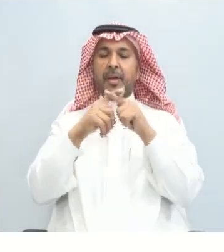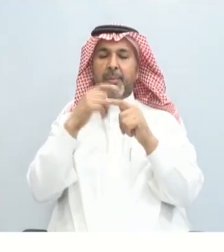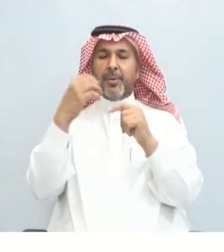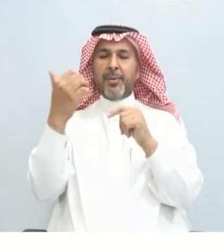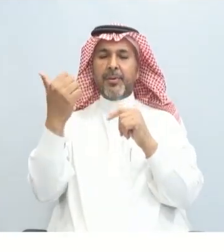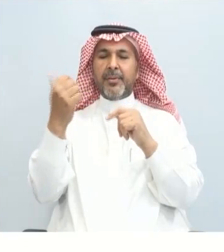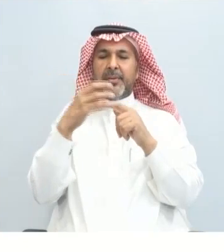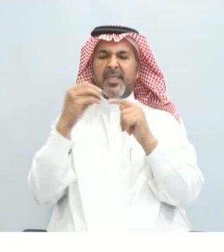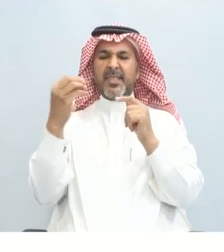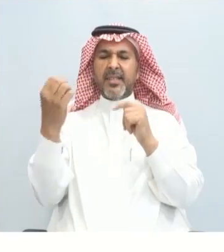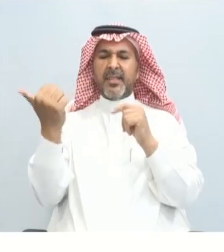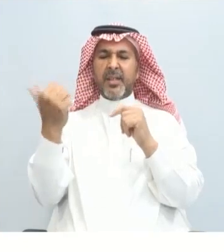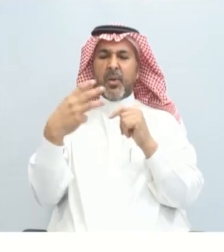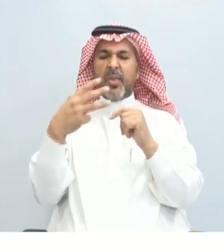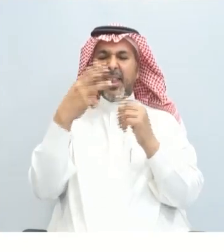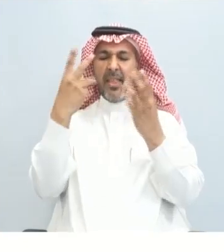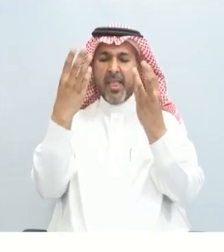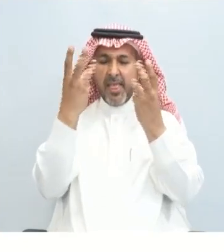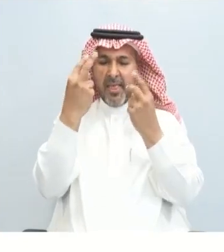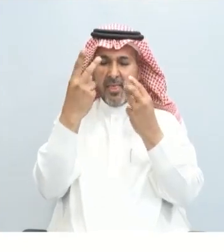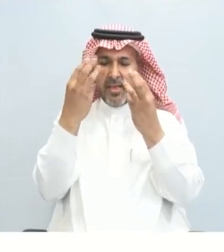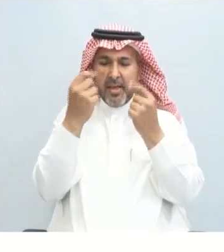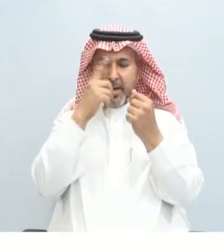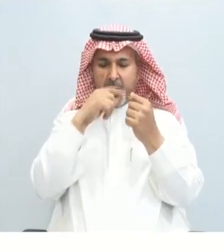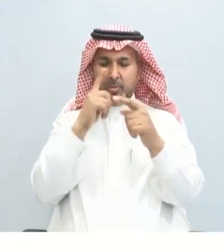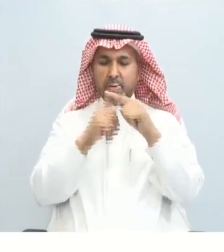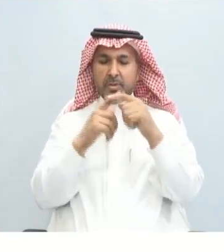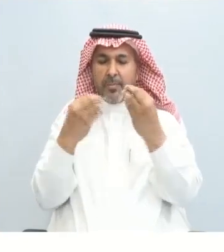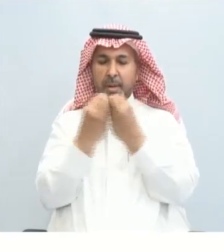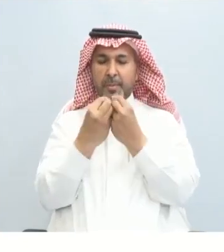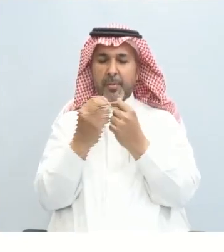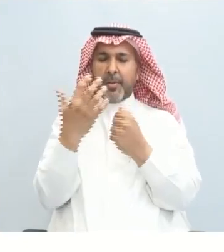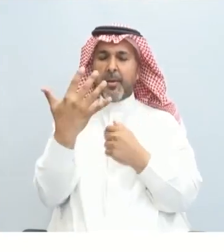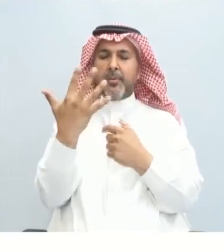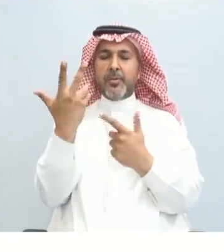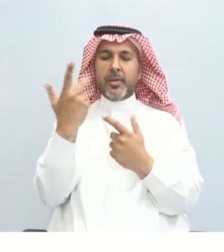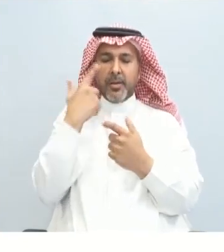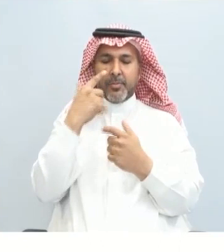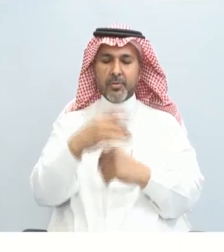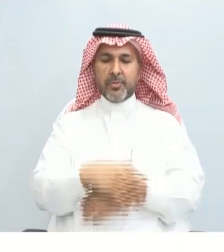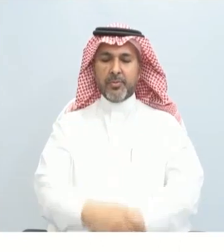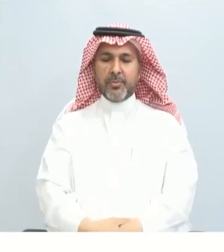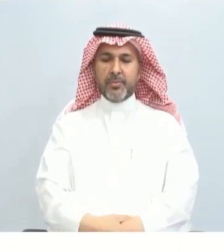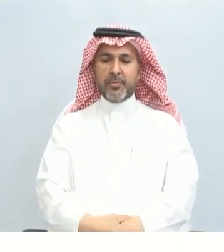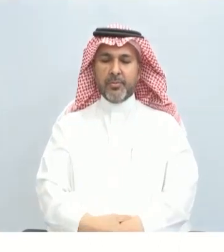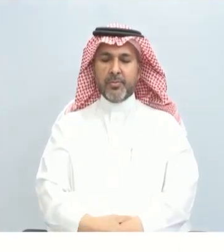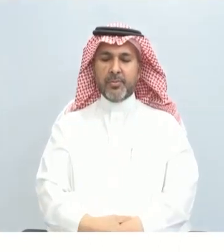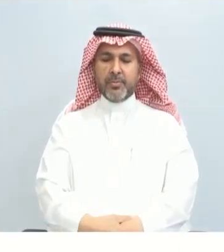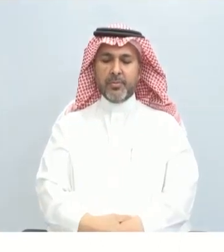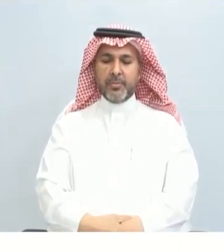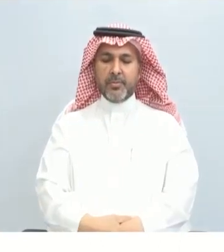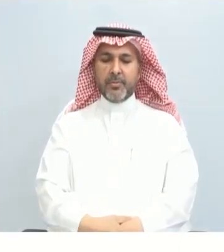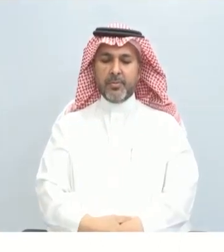ضربهم سال 36 لكن هالمره الفرق بينهم خمسه فبالتالي انا باخذ اكس ناقص